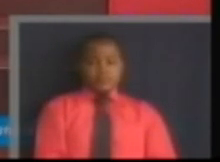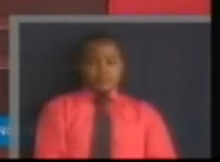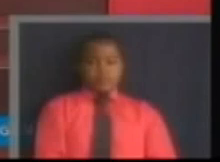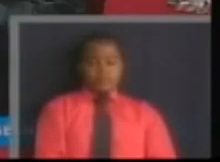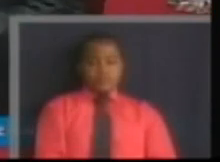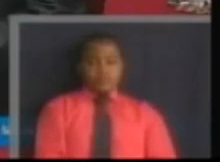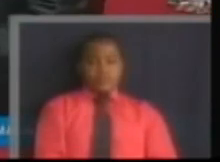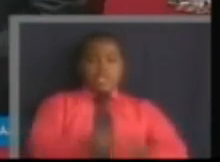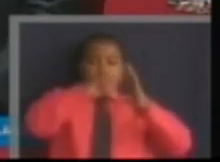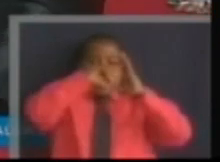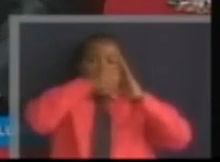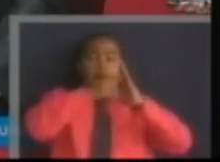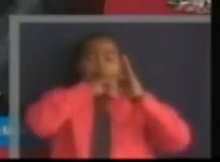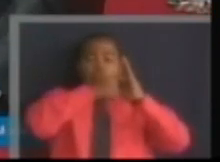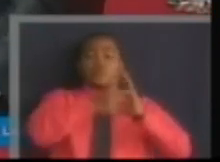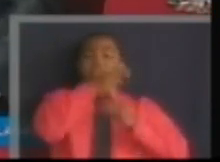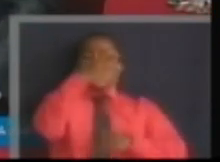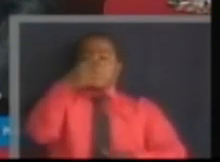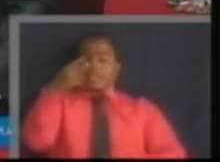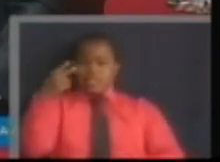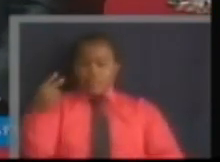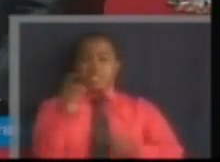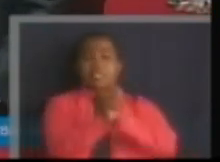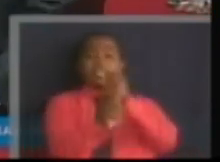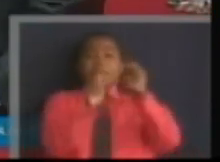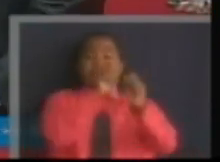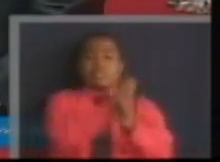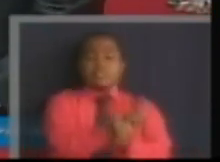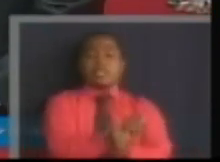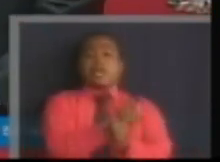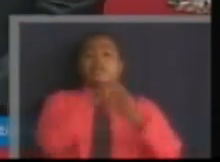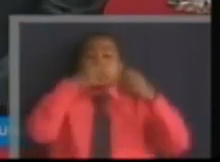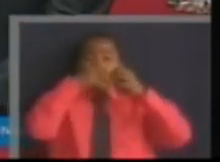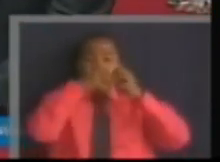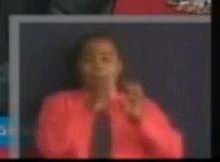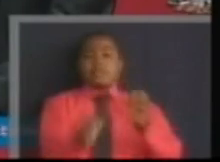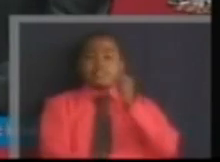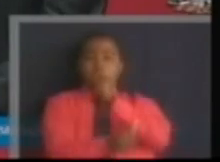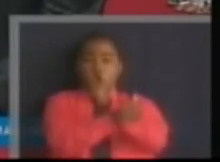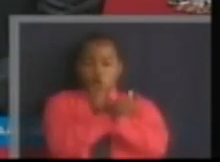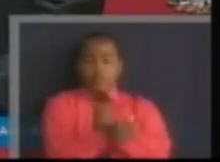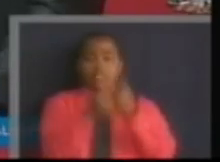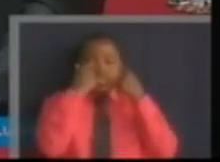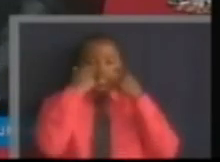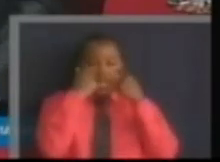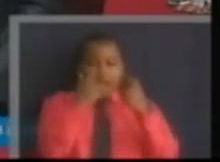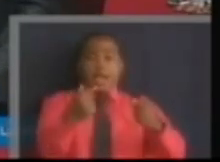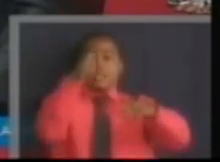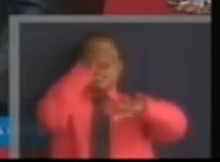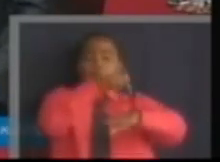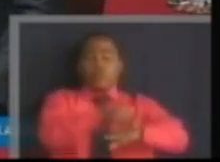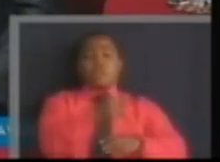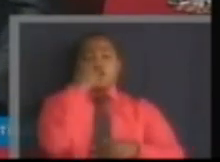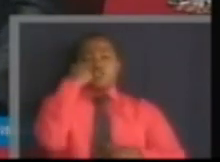Kanuni ya 32 inabadilisha, inasema kamati ya uongozi itatazama muda. Tumeona muda wa siku